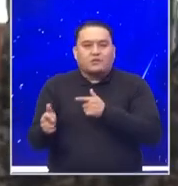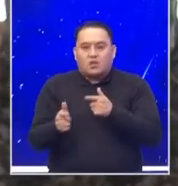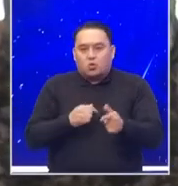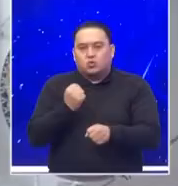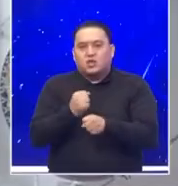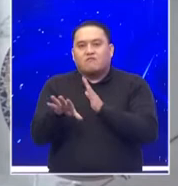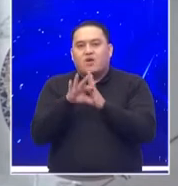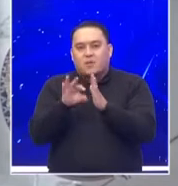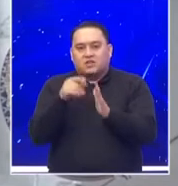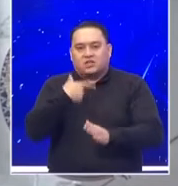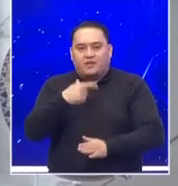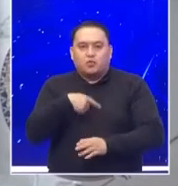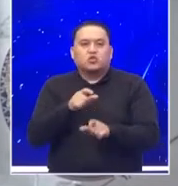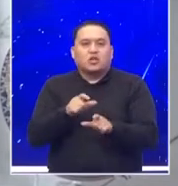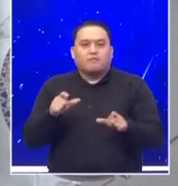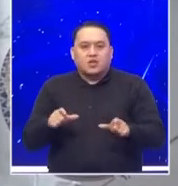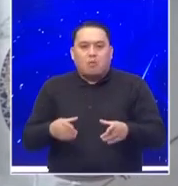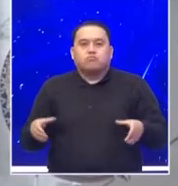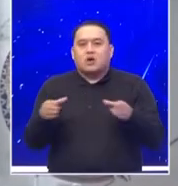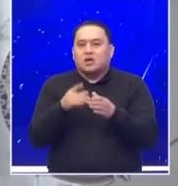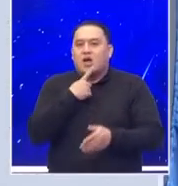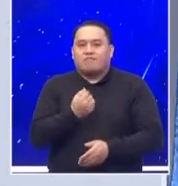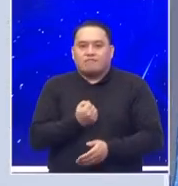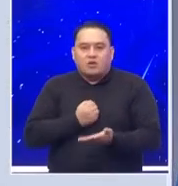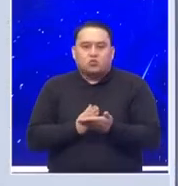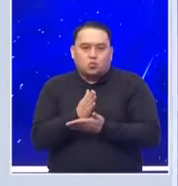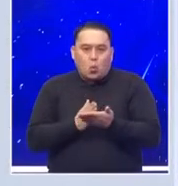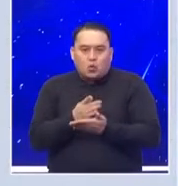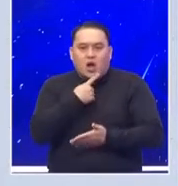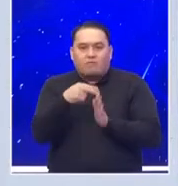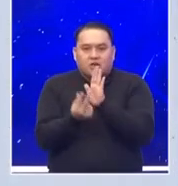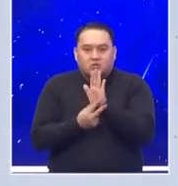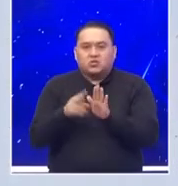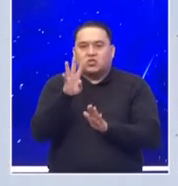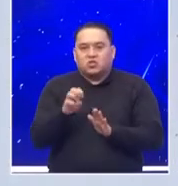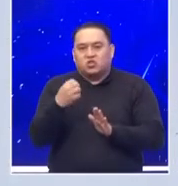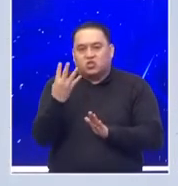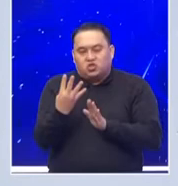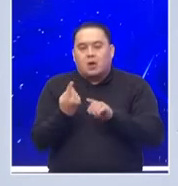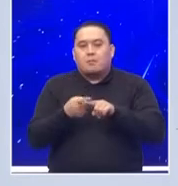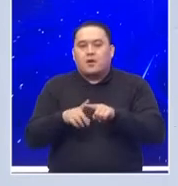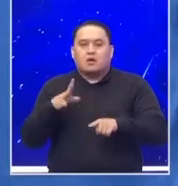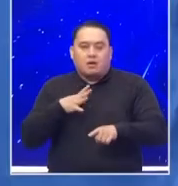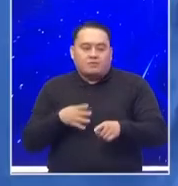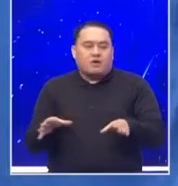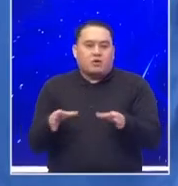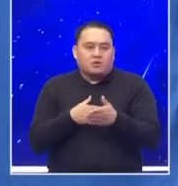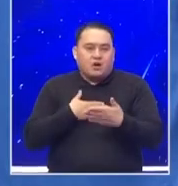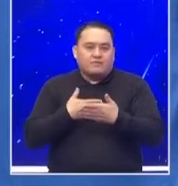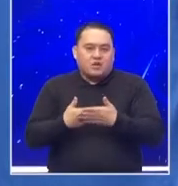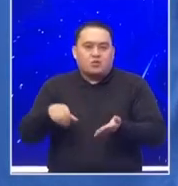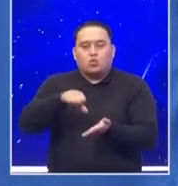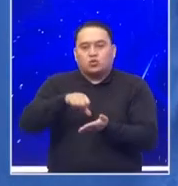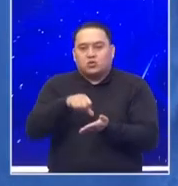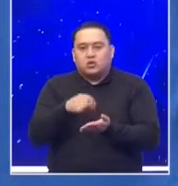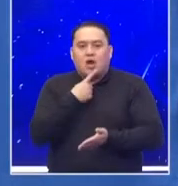выбор за своего кандидата и партию военнослужащие войсковой части 18 404 также не остались стороне преддверии выборов